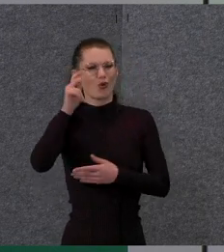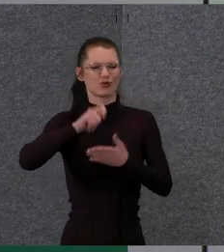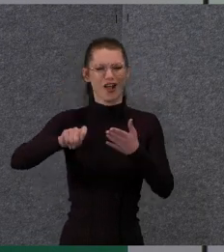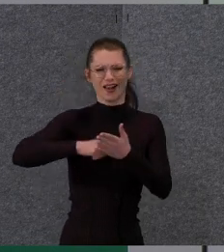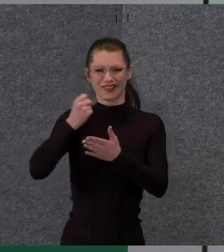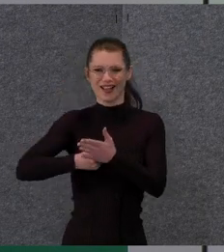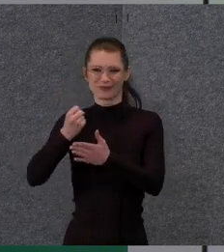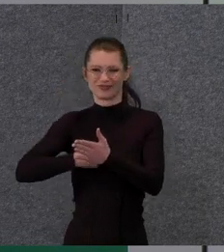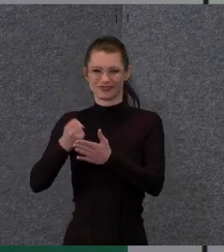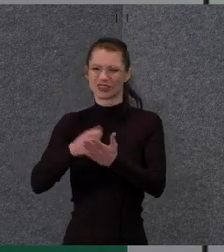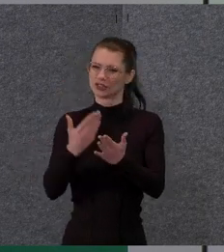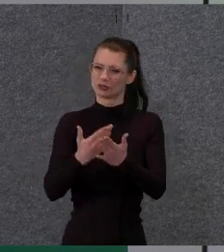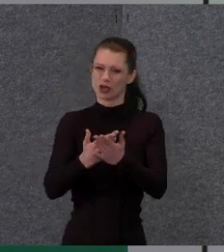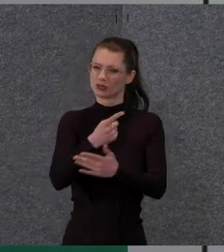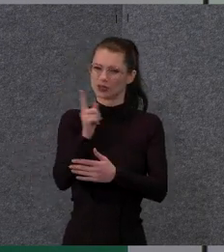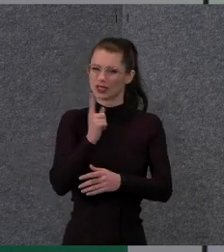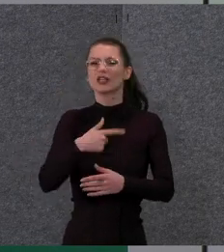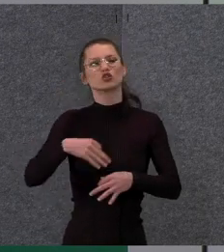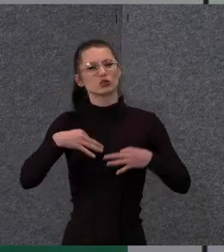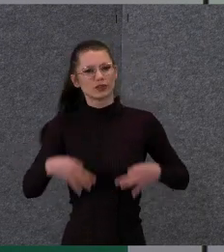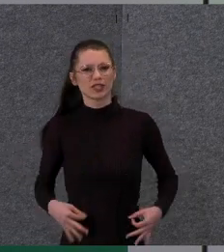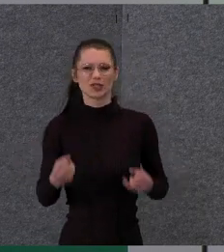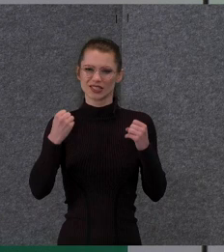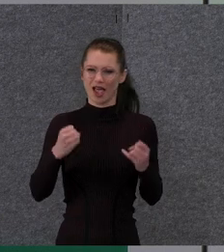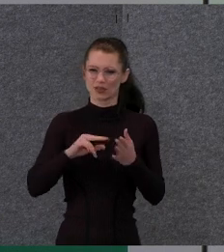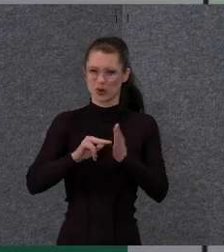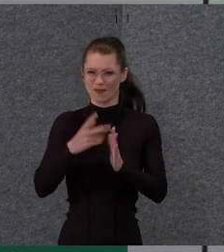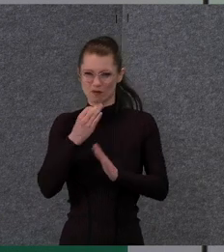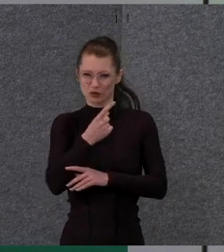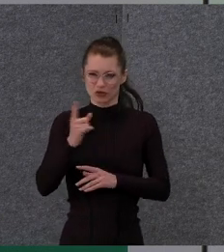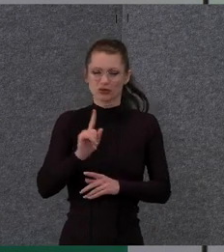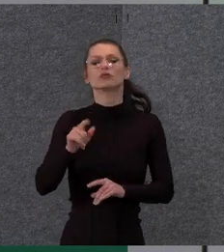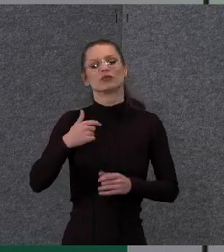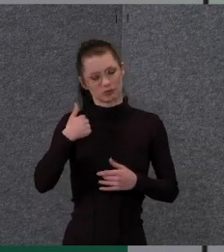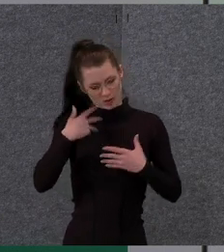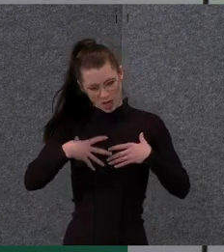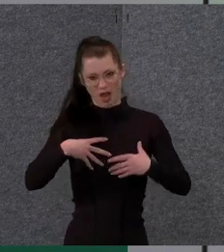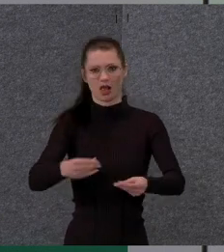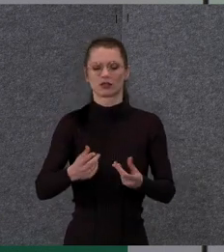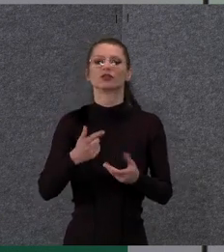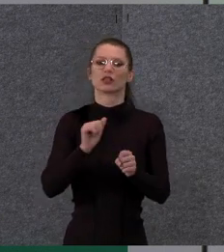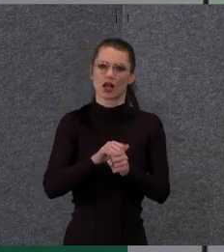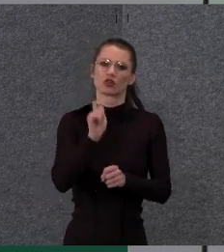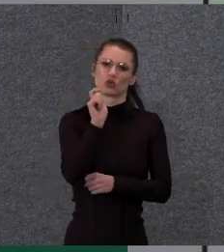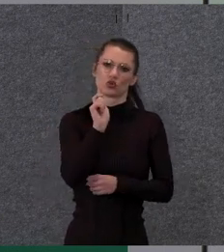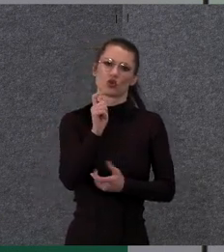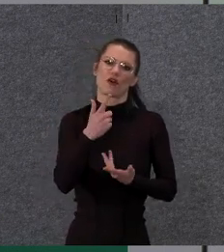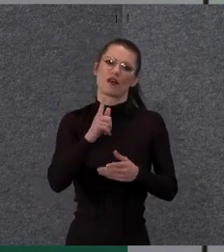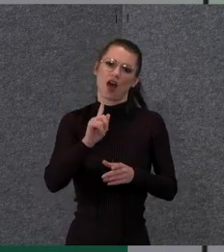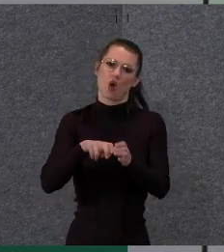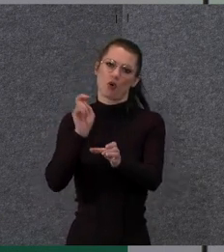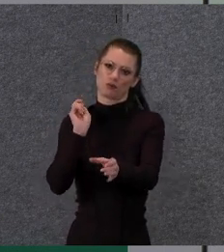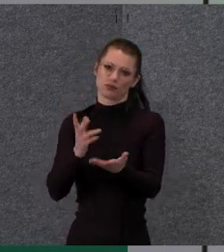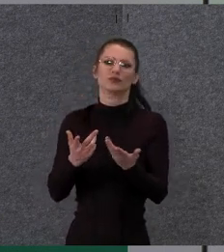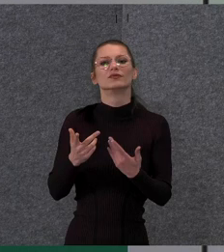und wenn ihr mal was machen wollt zu Frieden und Sicherheitspolitik, dann ladet mich gerne ein. Ich kann auch Düsseldorf ab und zu mal verlassen. Genau, schönen Tag euch allen